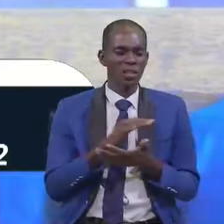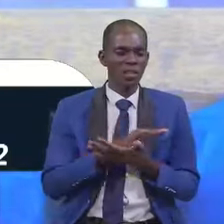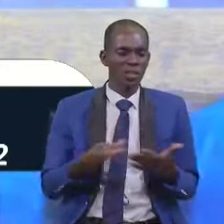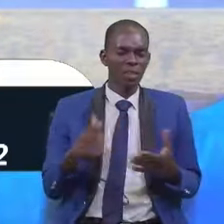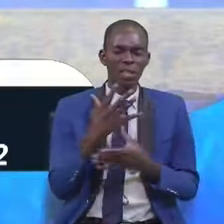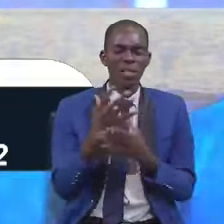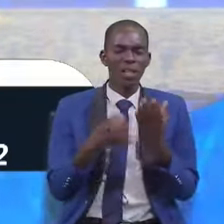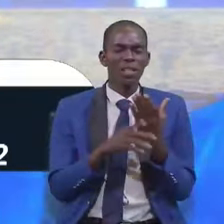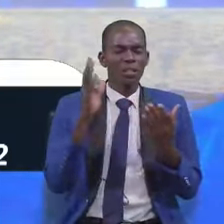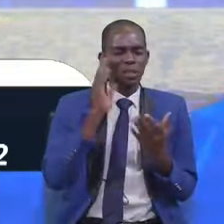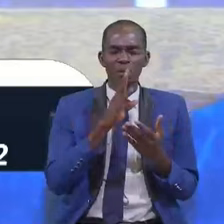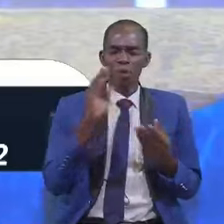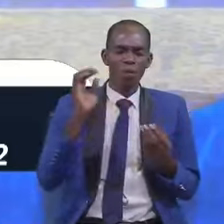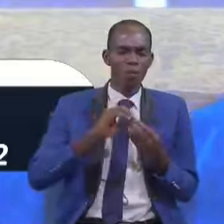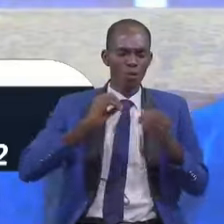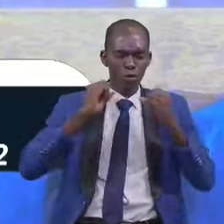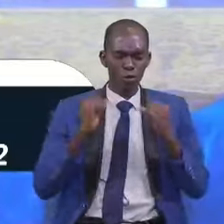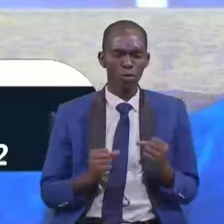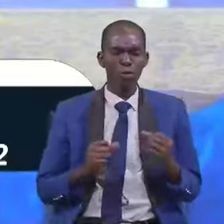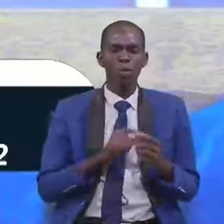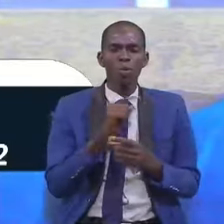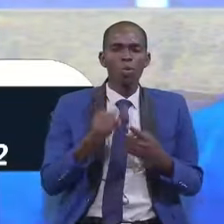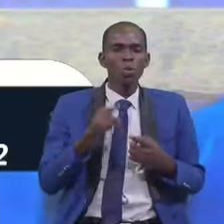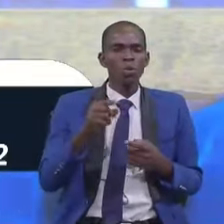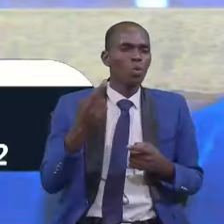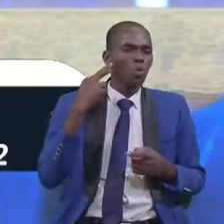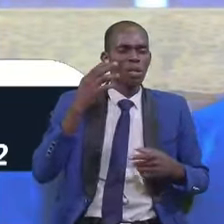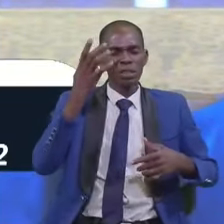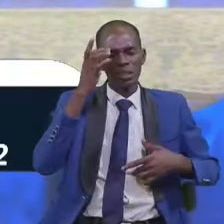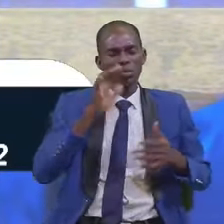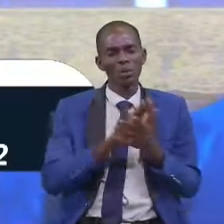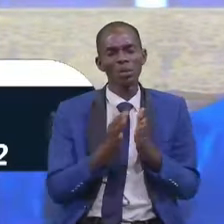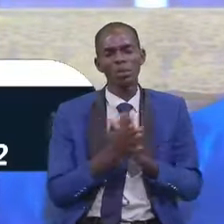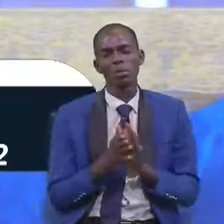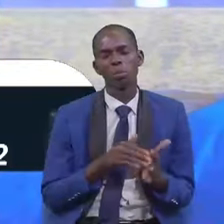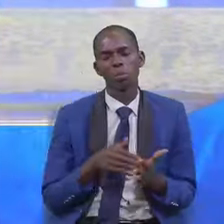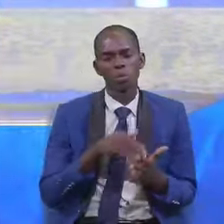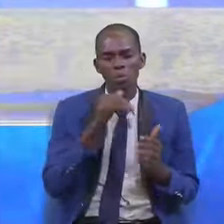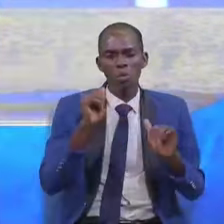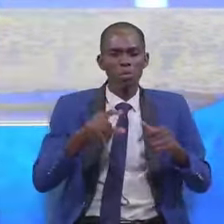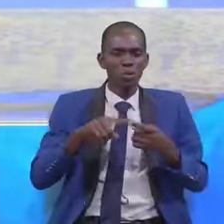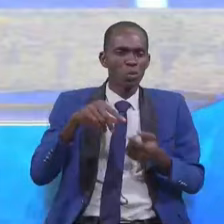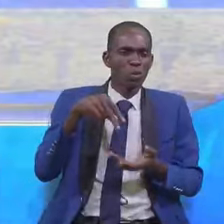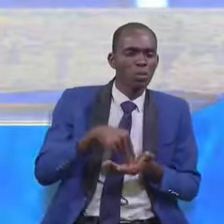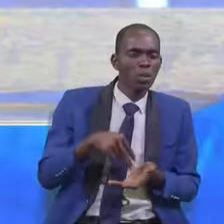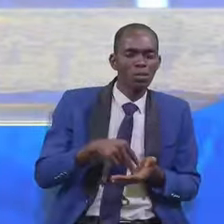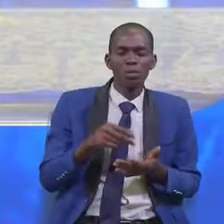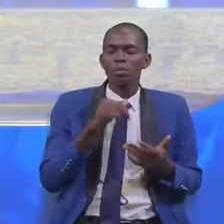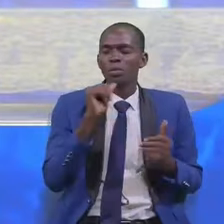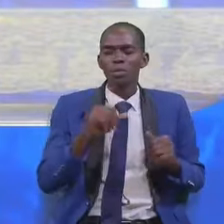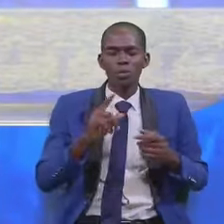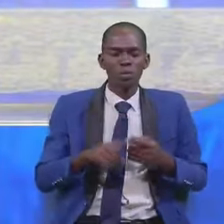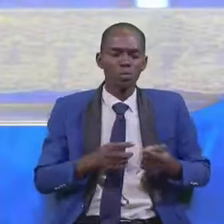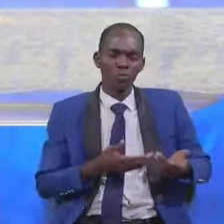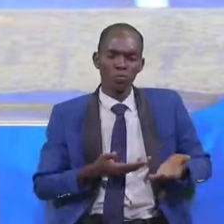plus. Si vous êtes malade, vous deviendrez faible. Vous ne pourrez pas tenir debout, vous ne